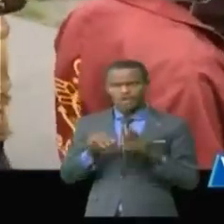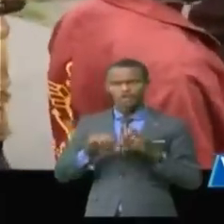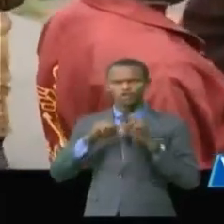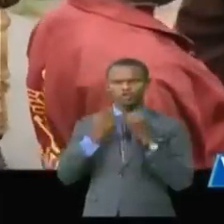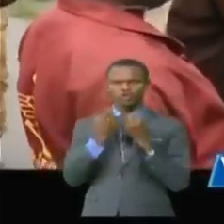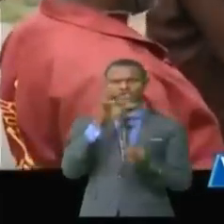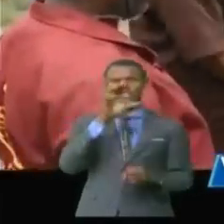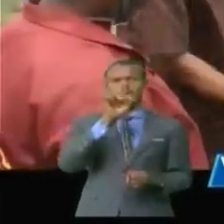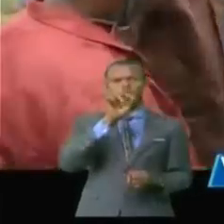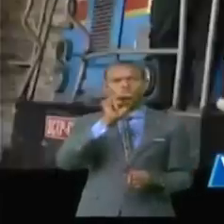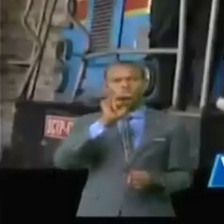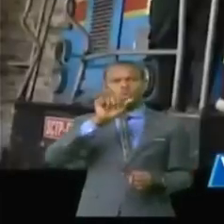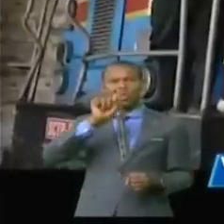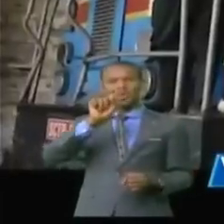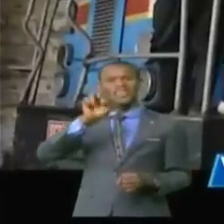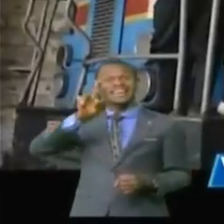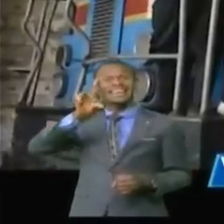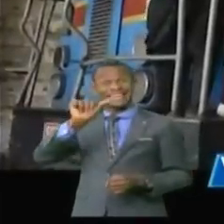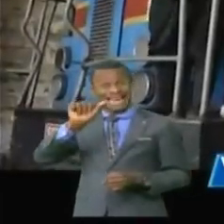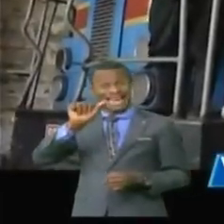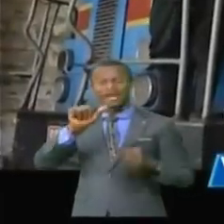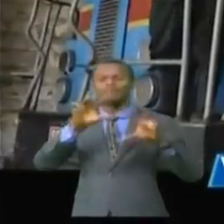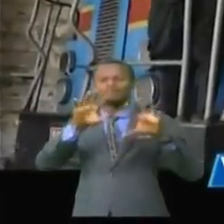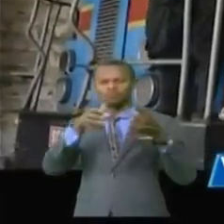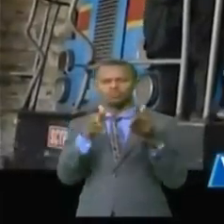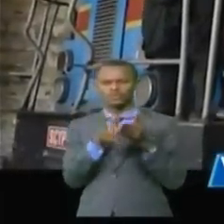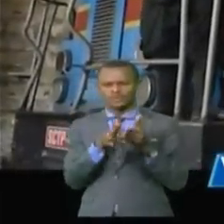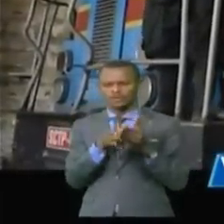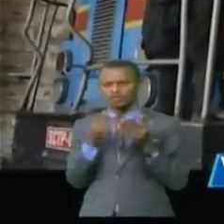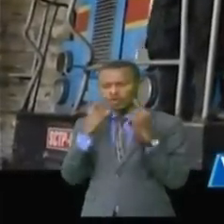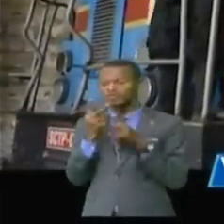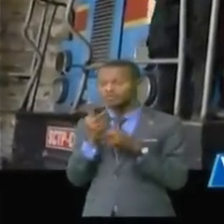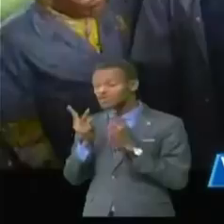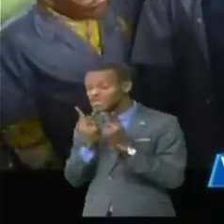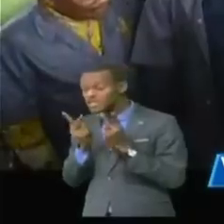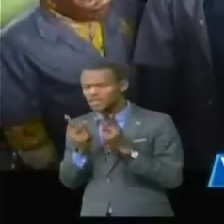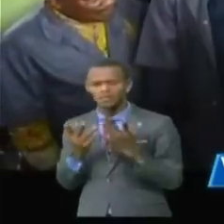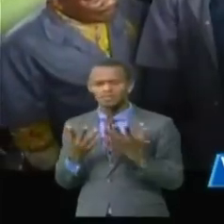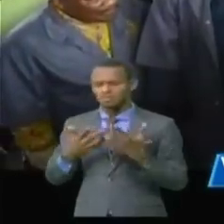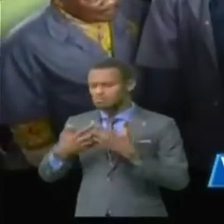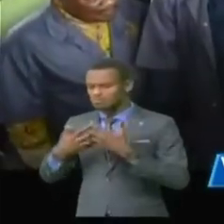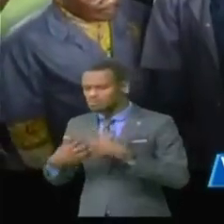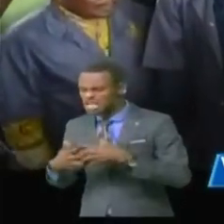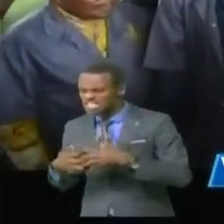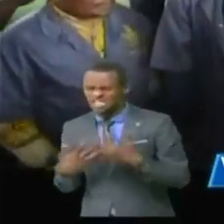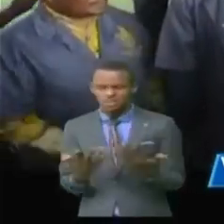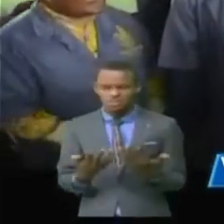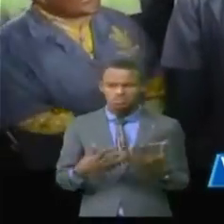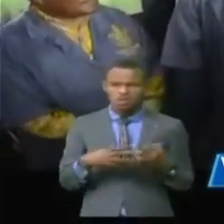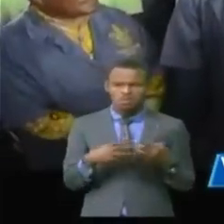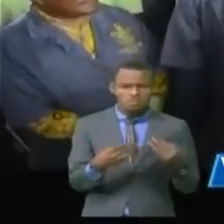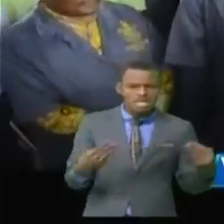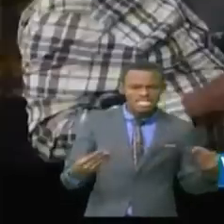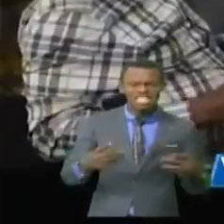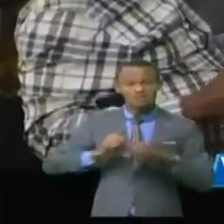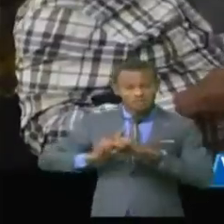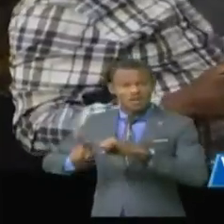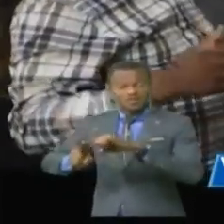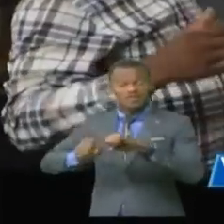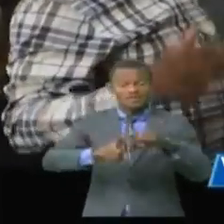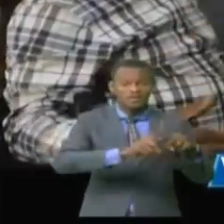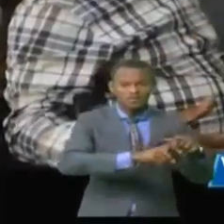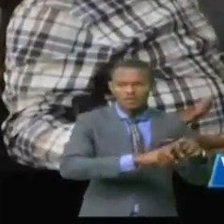une itinérance administrative et une visite d'inspection dans les différents sites de production de l'ONATRA disséminés dans toutes les parties de la